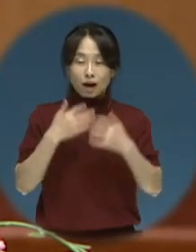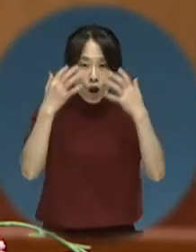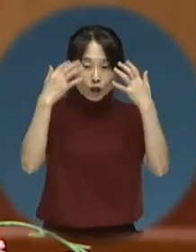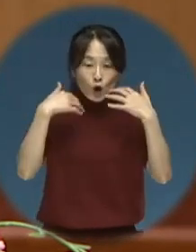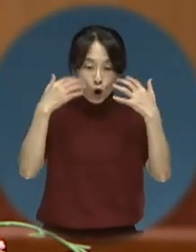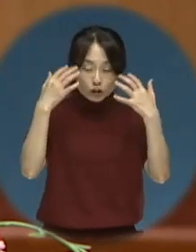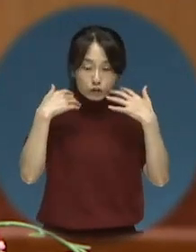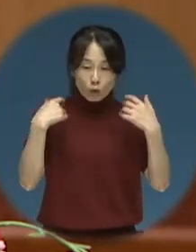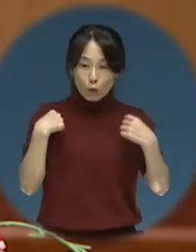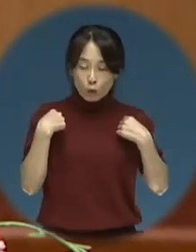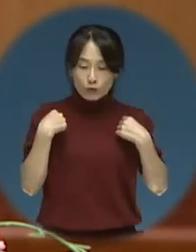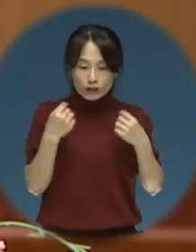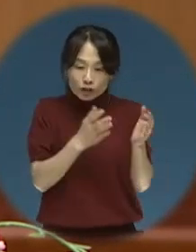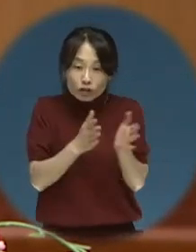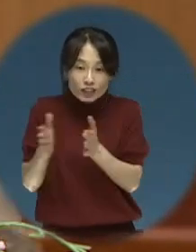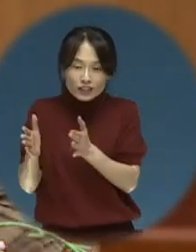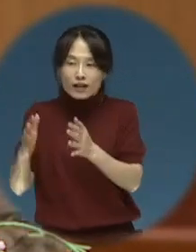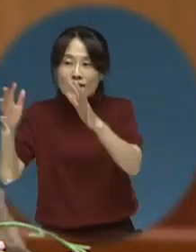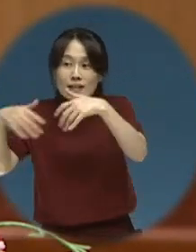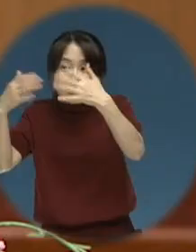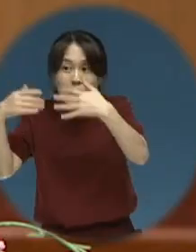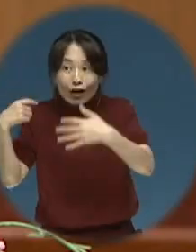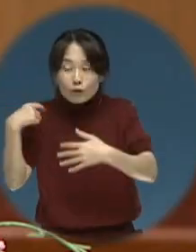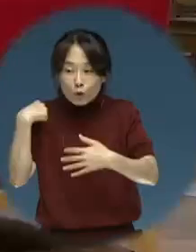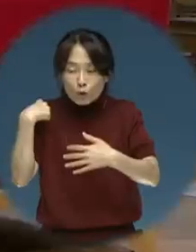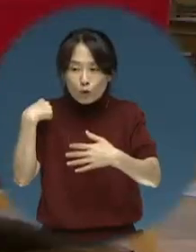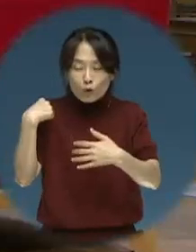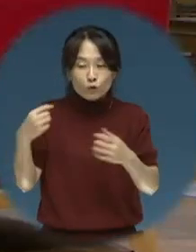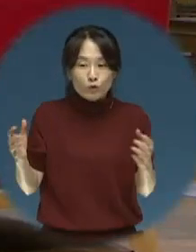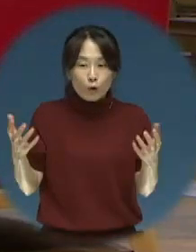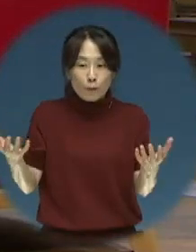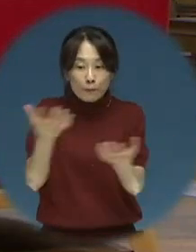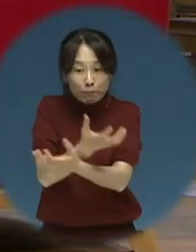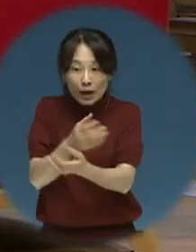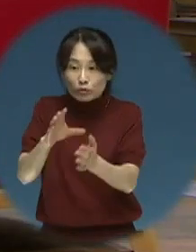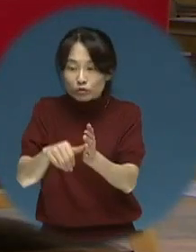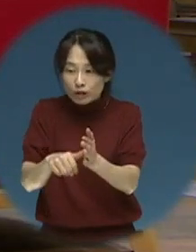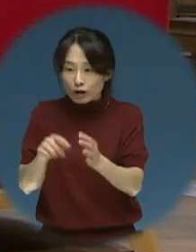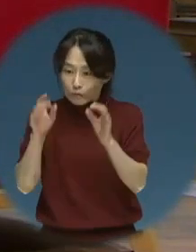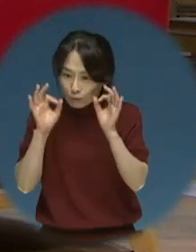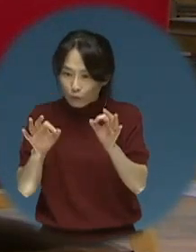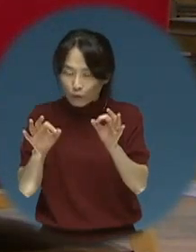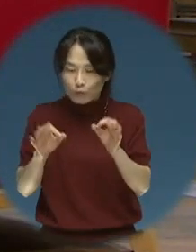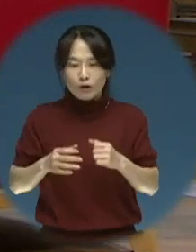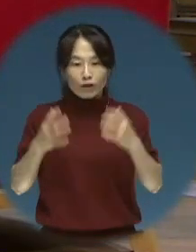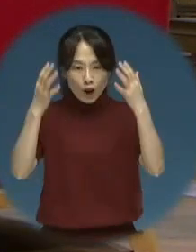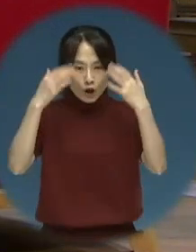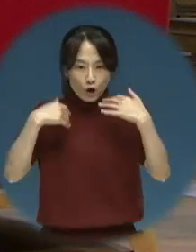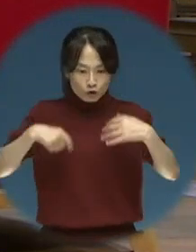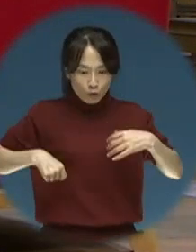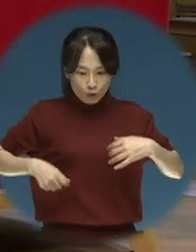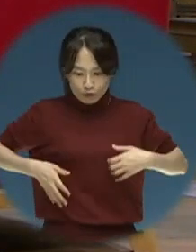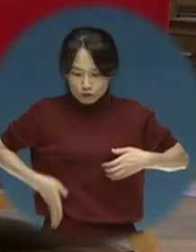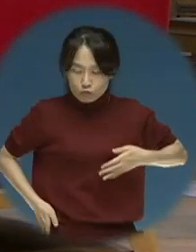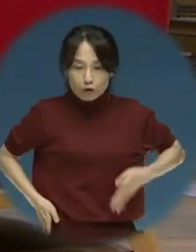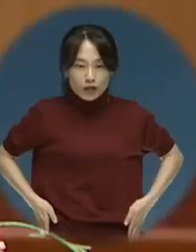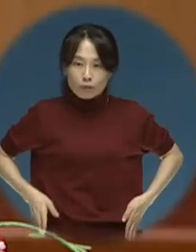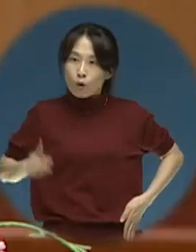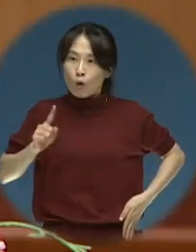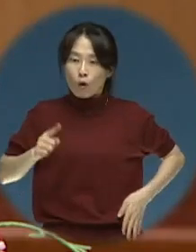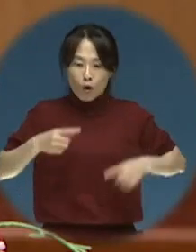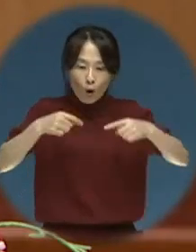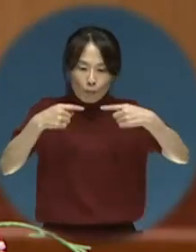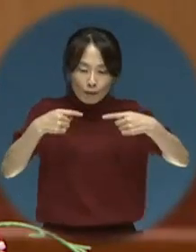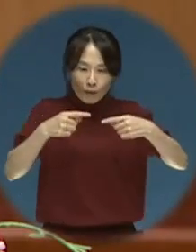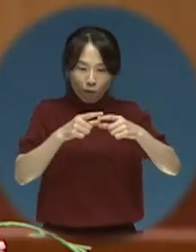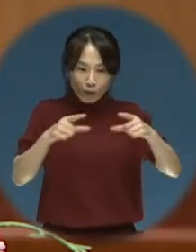겨울, 가을에 이렇게 옷을 바꿀 때 보면 주머니마다 볼펜이 들어있어요. 저런. 이 휴지 이렇게 메모지하고